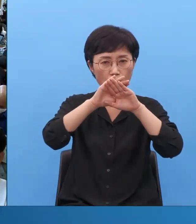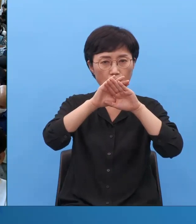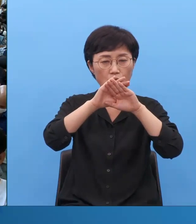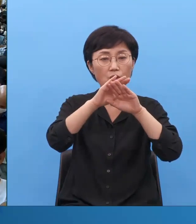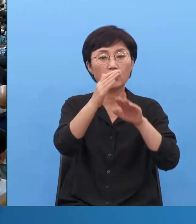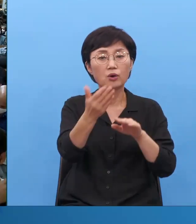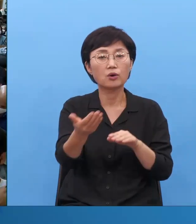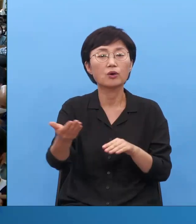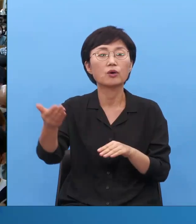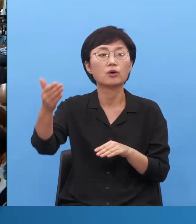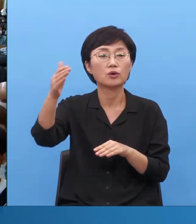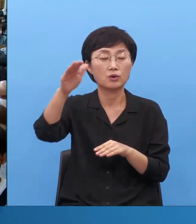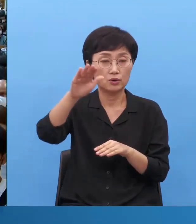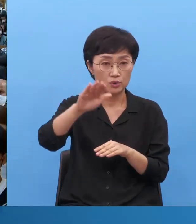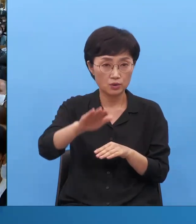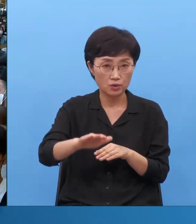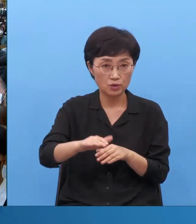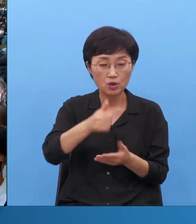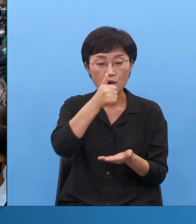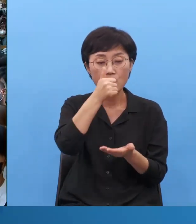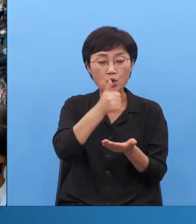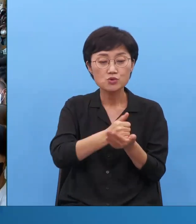누구니 어두워도